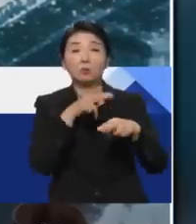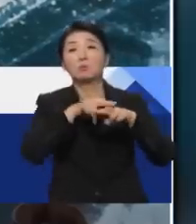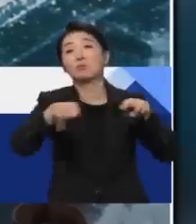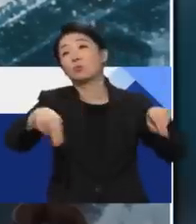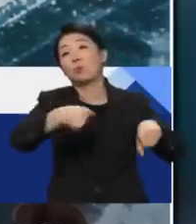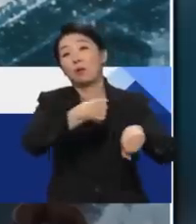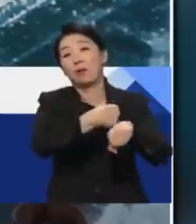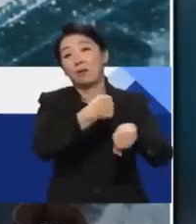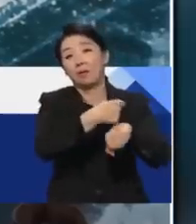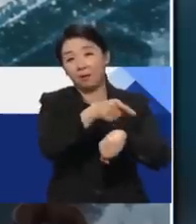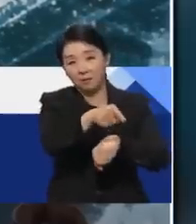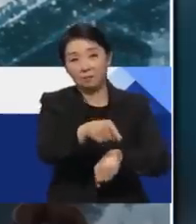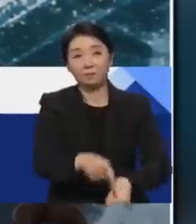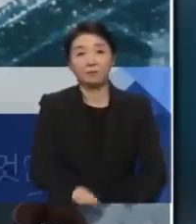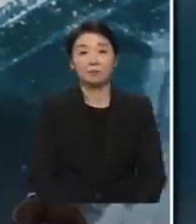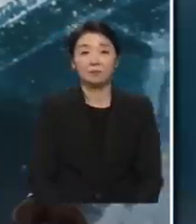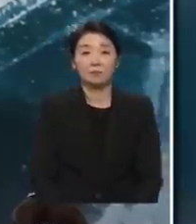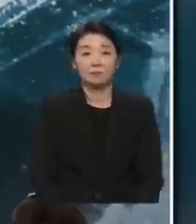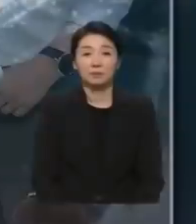처리를 한 것입니다.